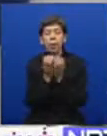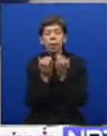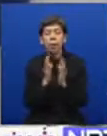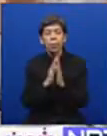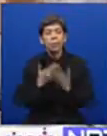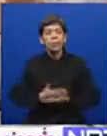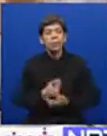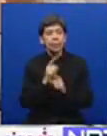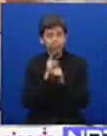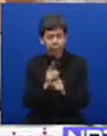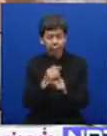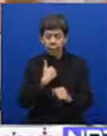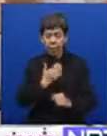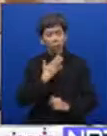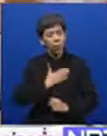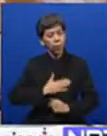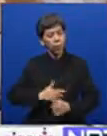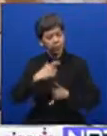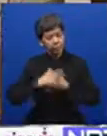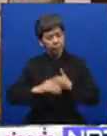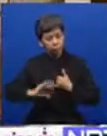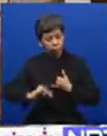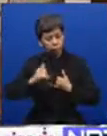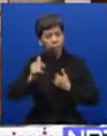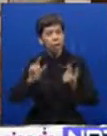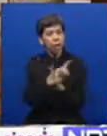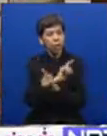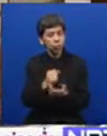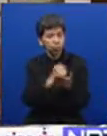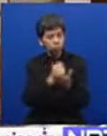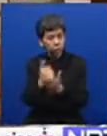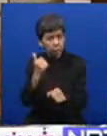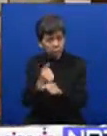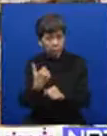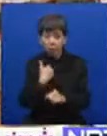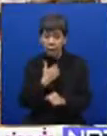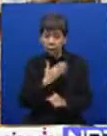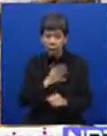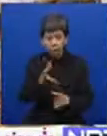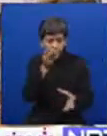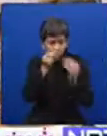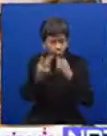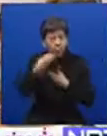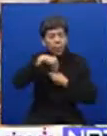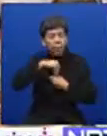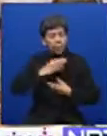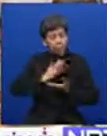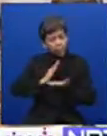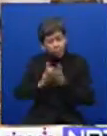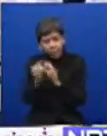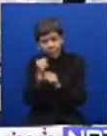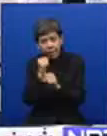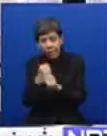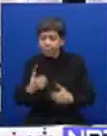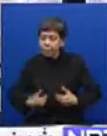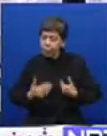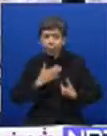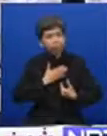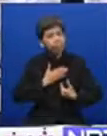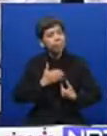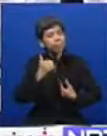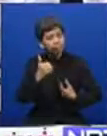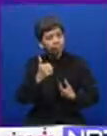พระพุทธศาสนาให้เกิดคุณค่าต่อตนเองและสังคมพร้อมทั้งสามารถนำประโยชน์ที่ได้ไปประยุกต์ใช้ในชีวิตประจำ